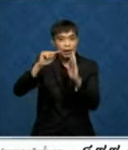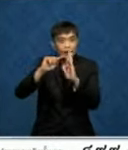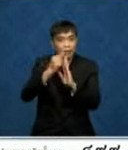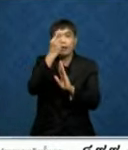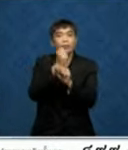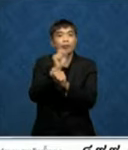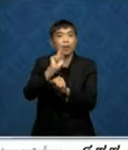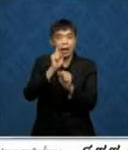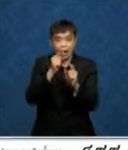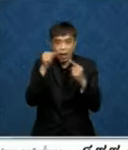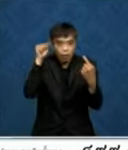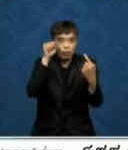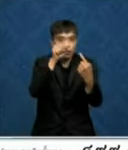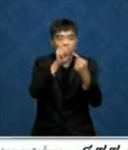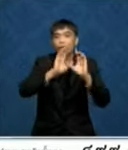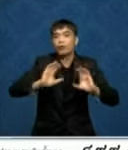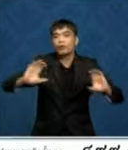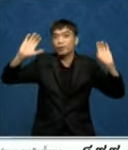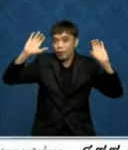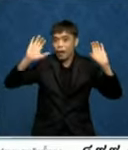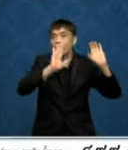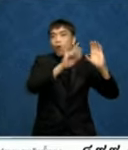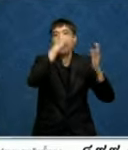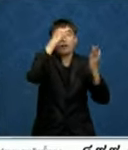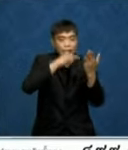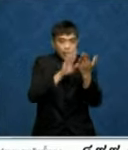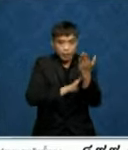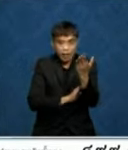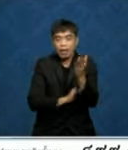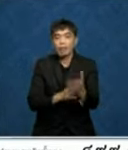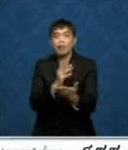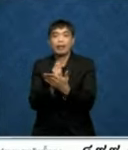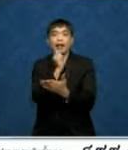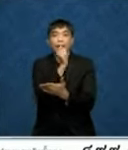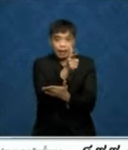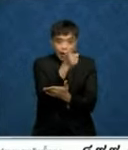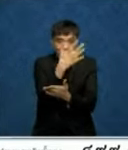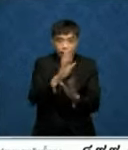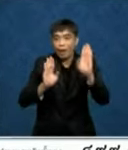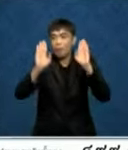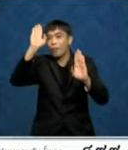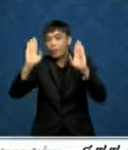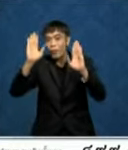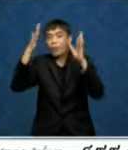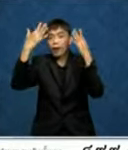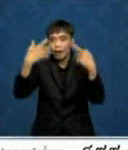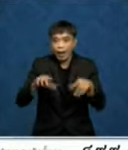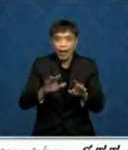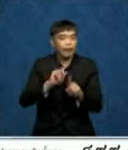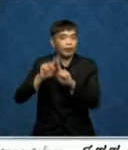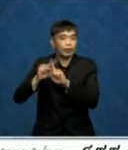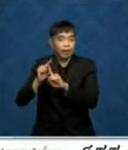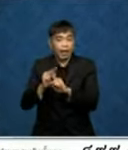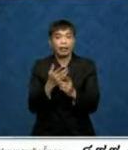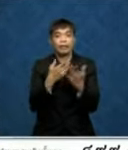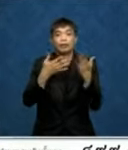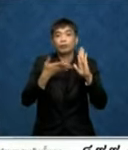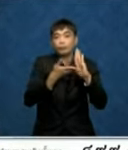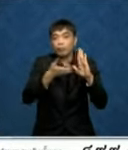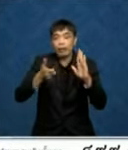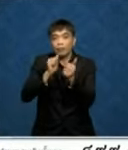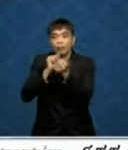ไทยเราก็คือเรามีการจัดซื้อจัดจ้างไปแล้วมีผู้ชนะการประมูลไปแล้วมีการเซ็นสัญญาไปแล้วแต่ท้ายที่สุดเบิกจ่ายไม่ทันสิ้นปีงบประมาณ